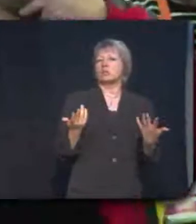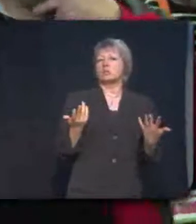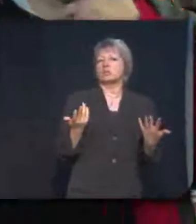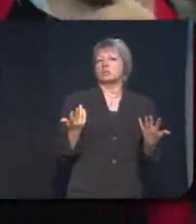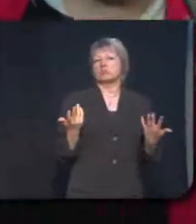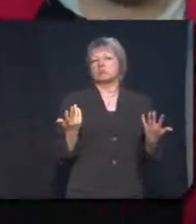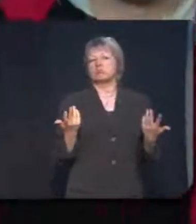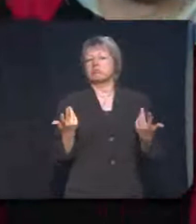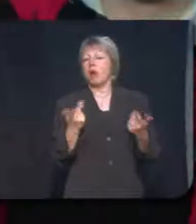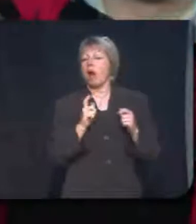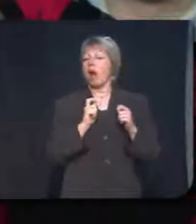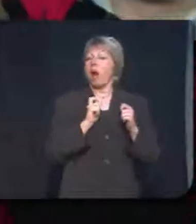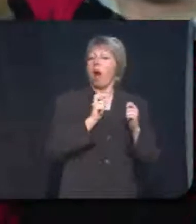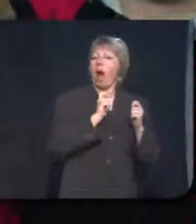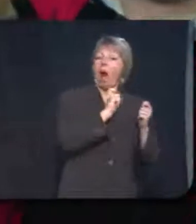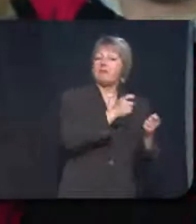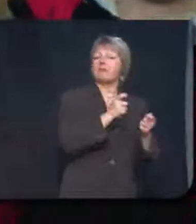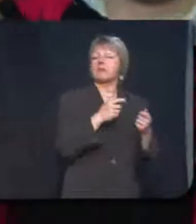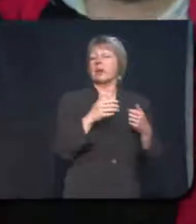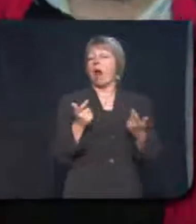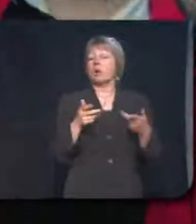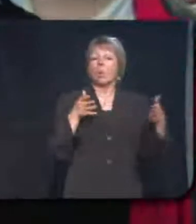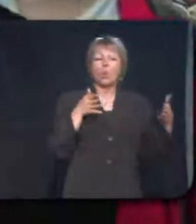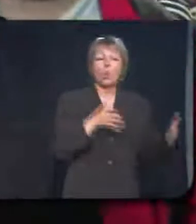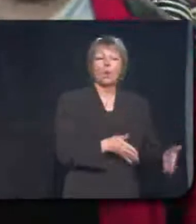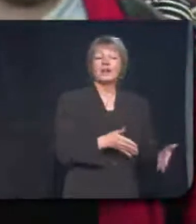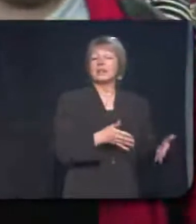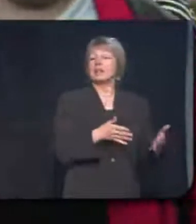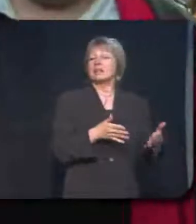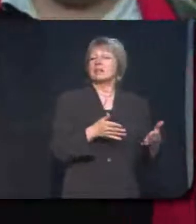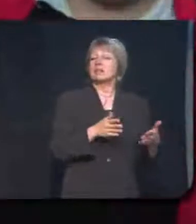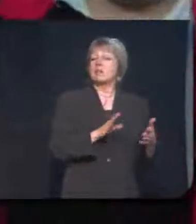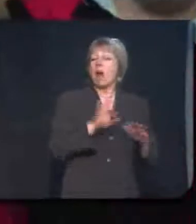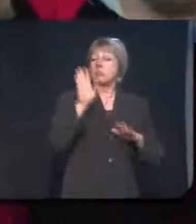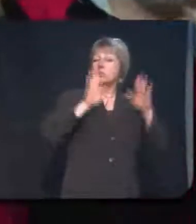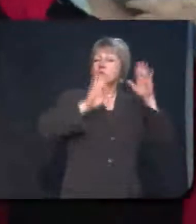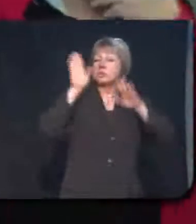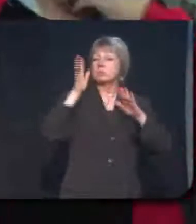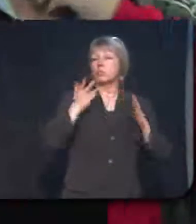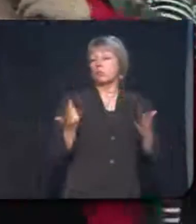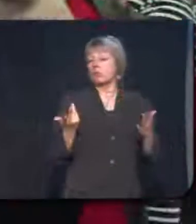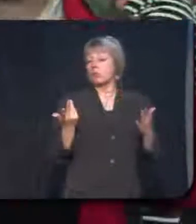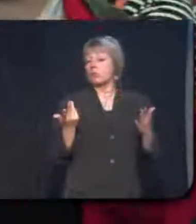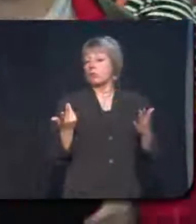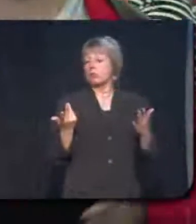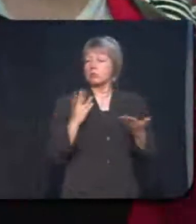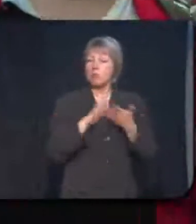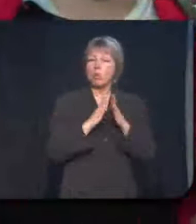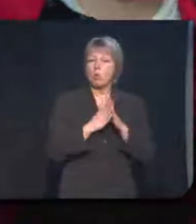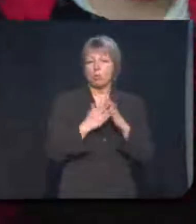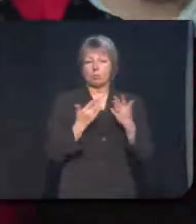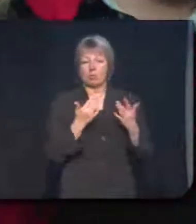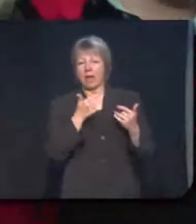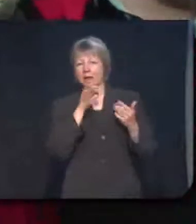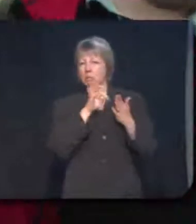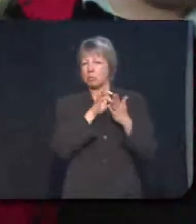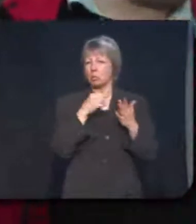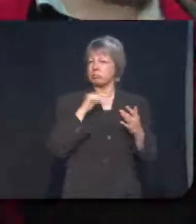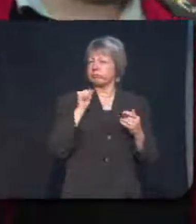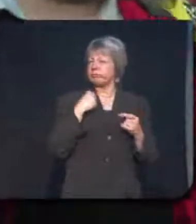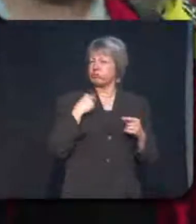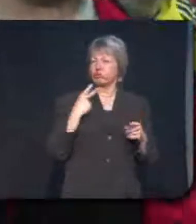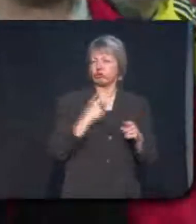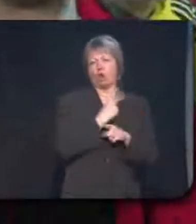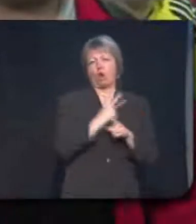einen Antrag auf ohne Abstimmung auf weiß ich nicht irgendwas gibt was mich extrem stört wie